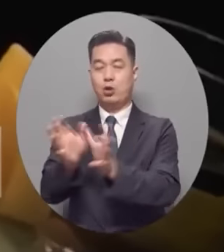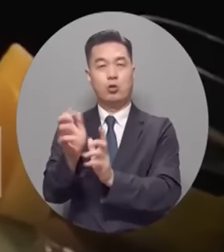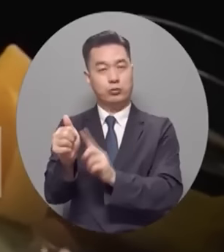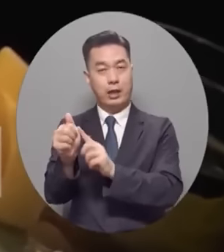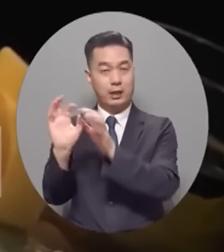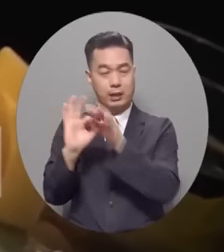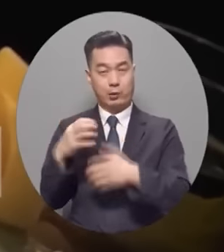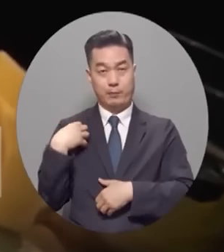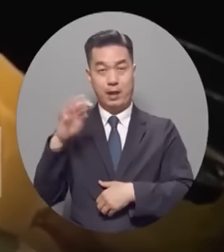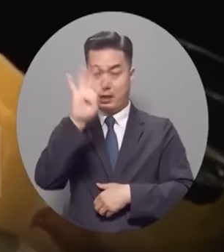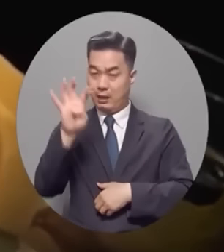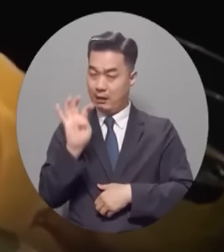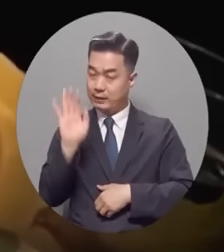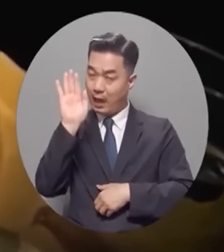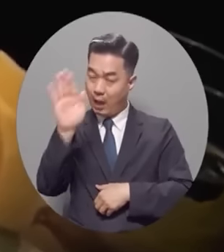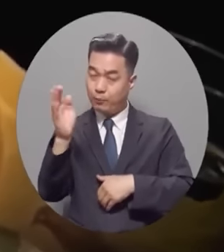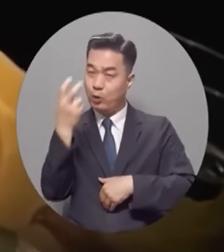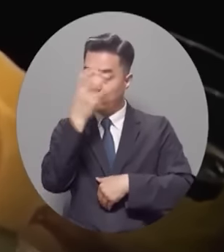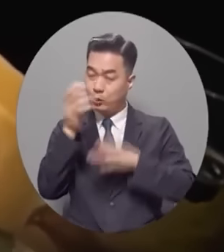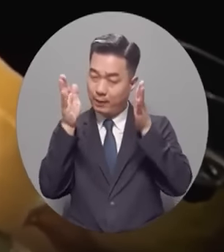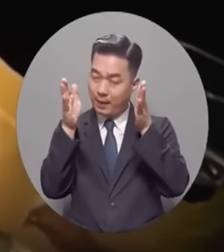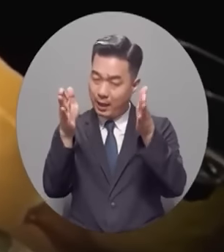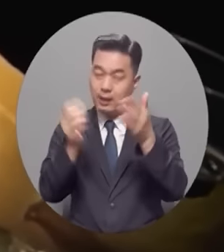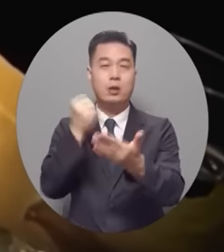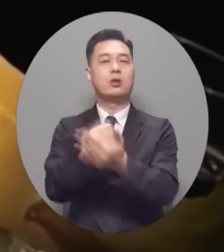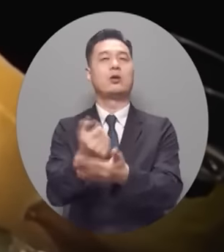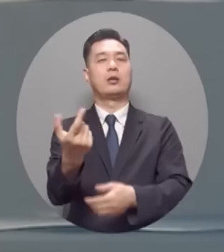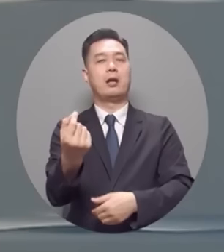대한 조사 향방을 가르는 관건이 될 걸로 보입니다.